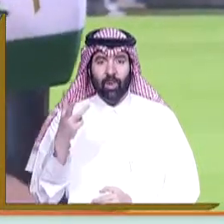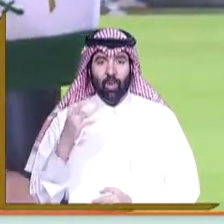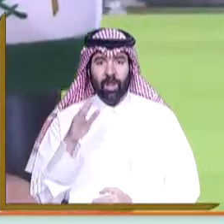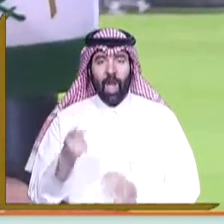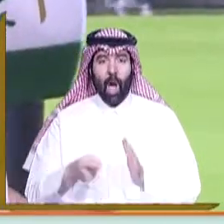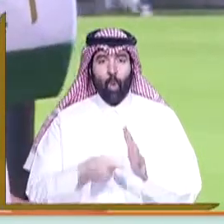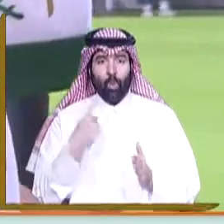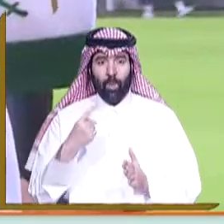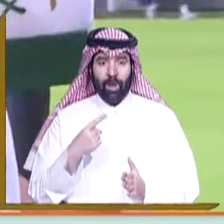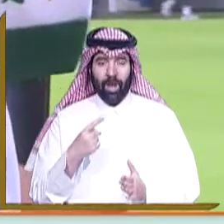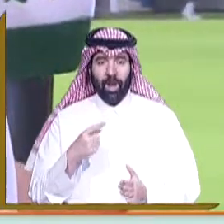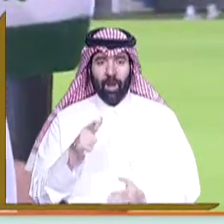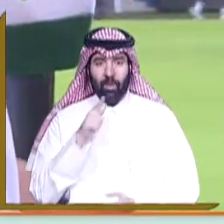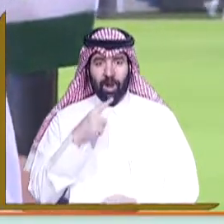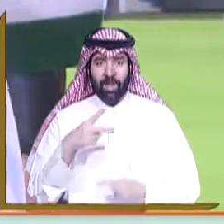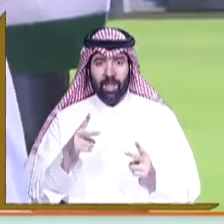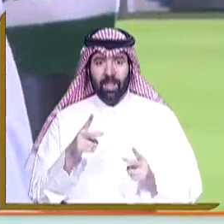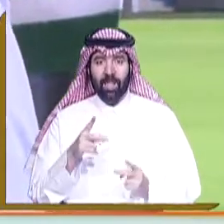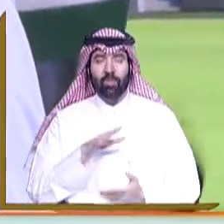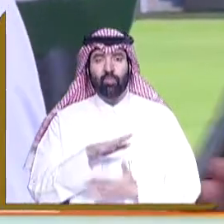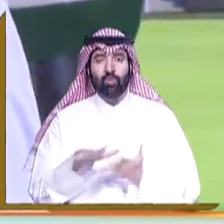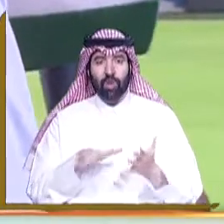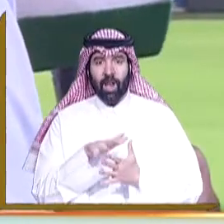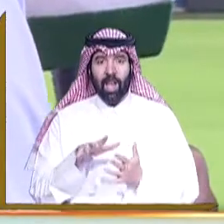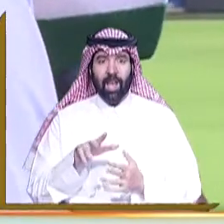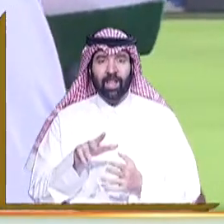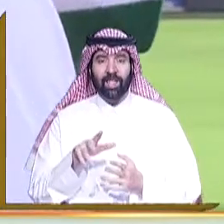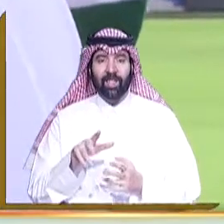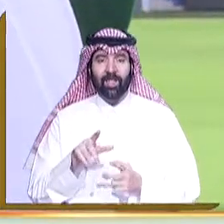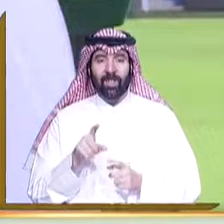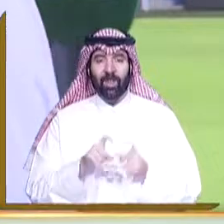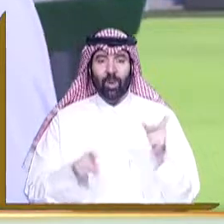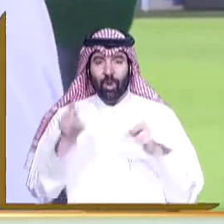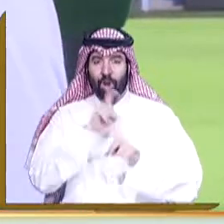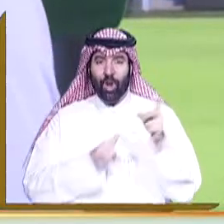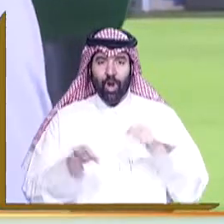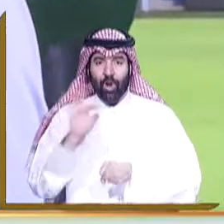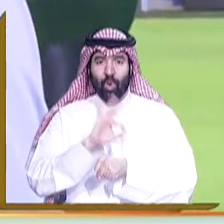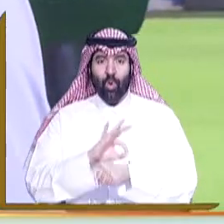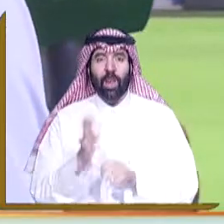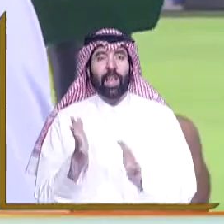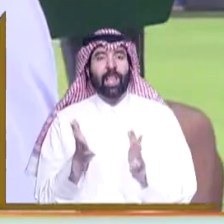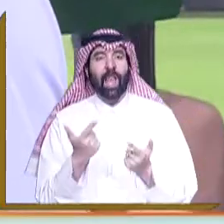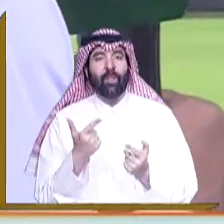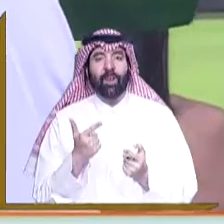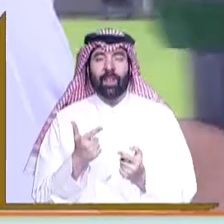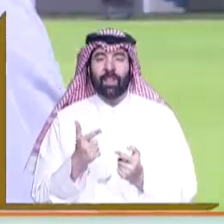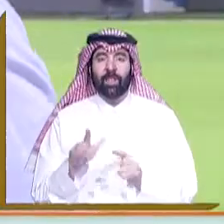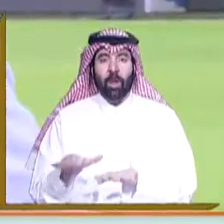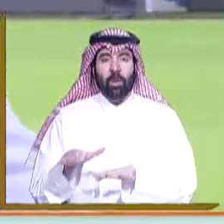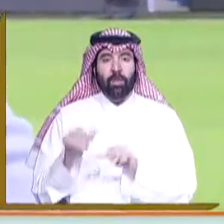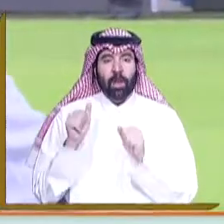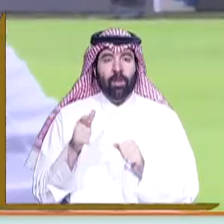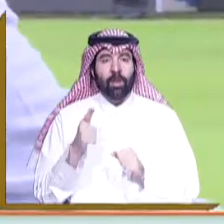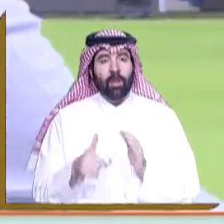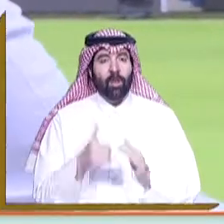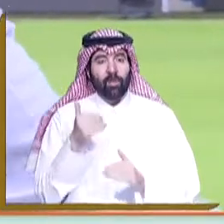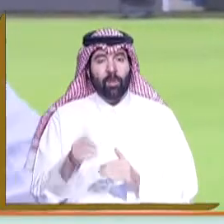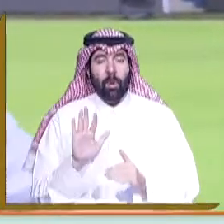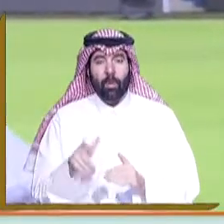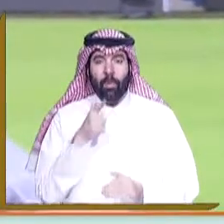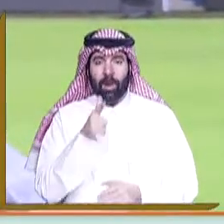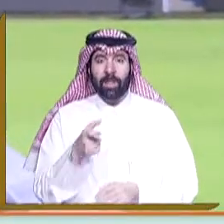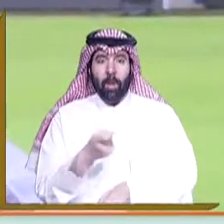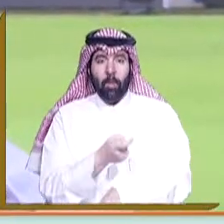أول سنة، الأزمة العالمية كورونا، حدثني عن كيف تجاوزتم وكيف تخطيتم في برنامج البورد السعودي. الحمد لله يعني